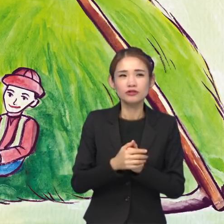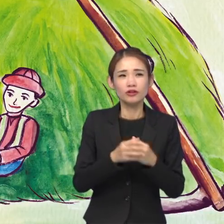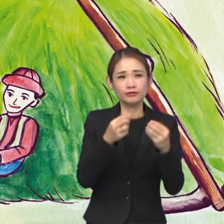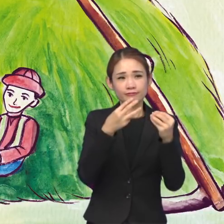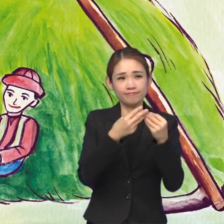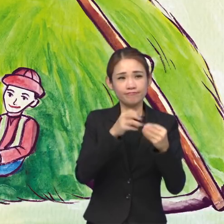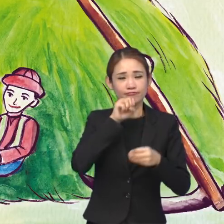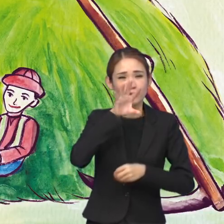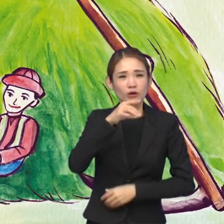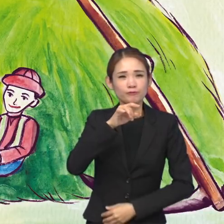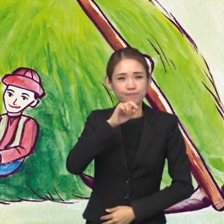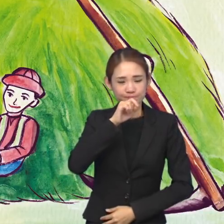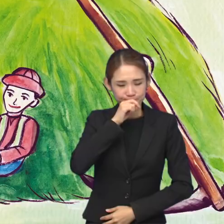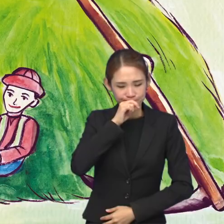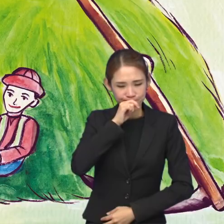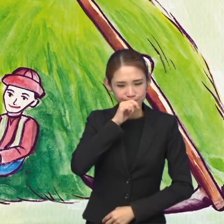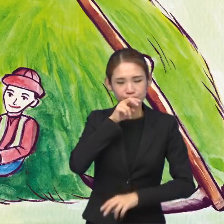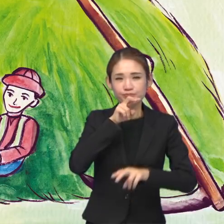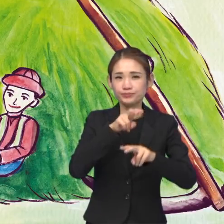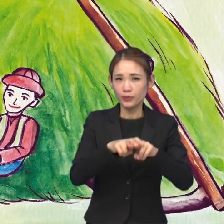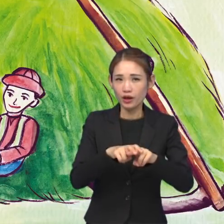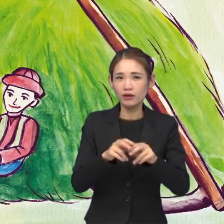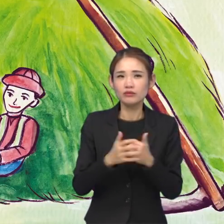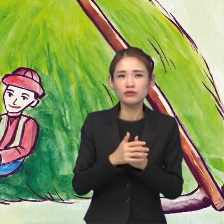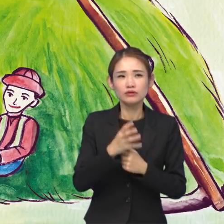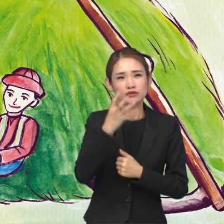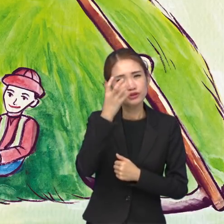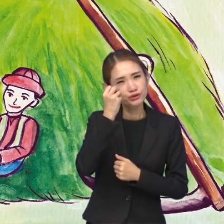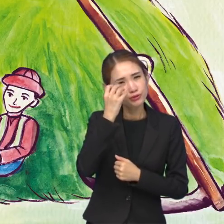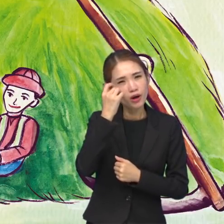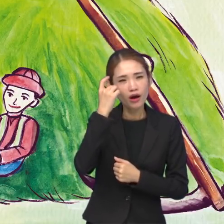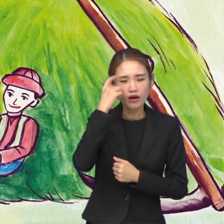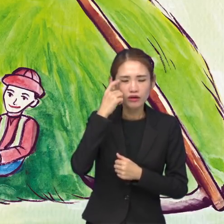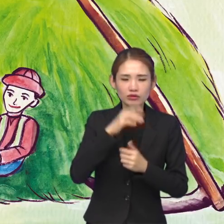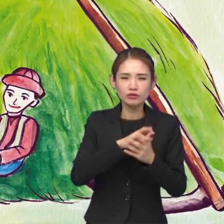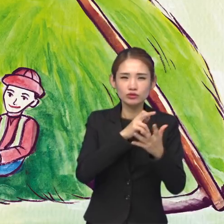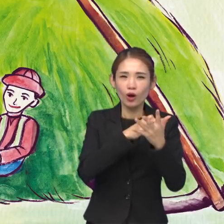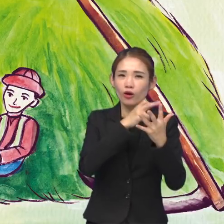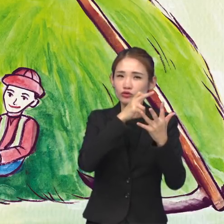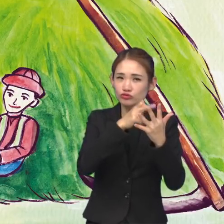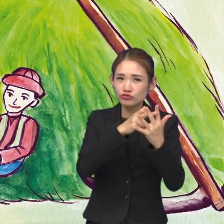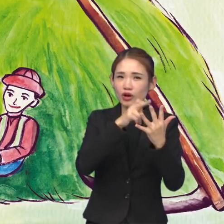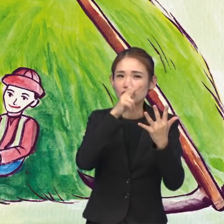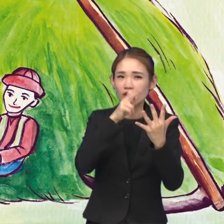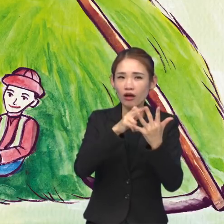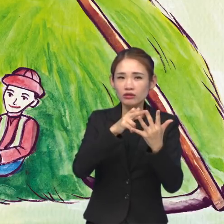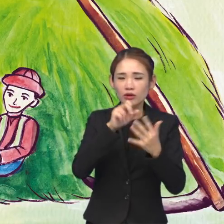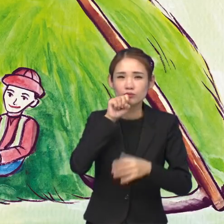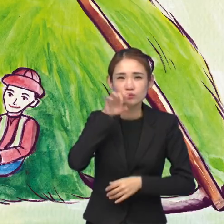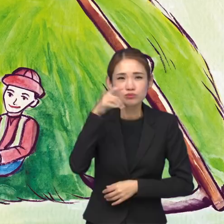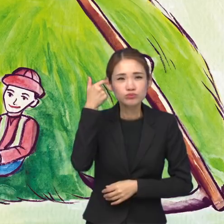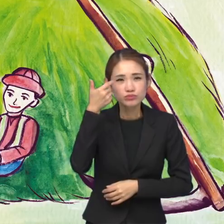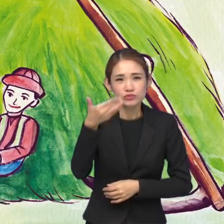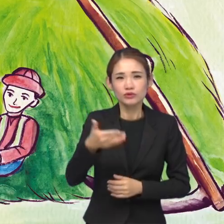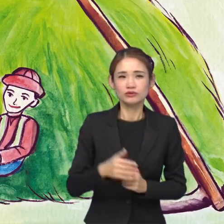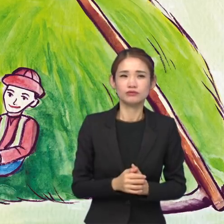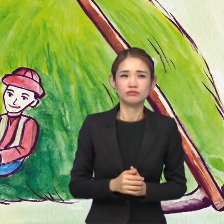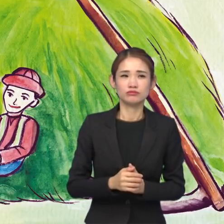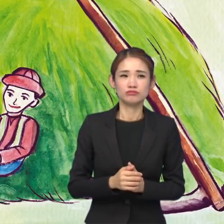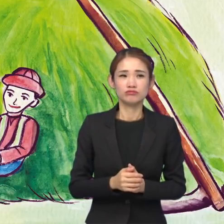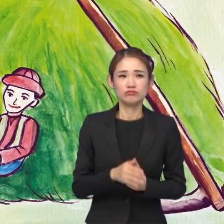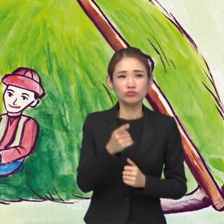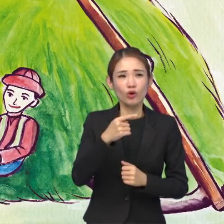아무 말 없이 가만히 앉아 있었어요 이상하게 생각한 첫째와 둘째가 셋째 에게 말을 건네 써요